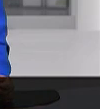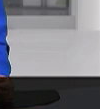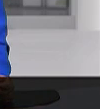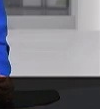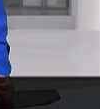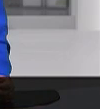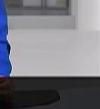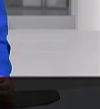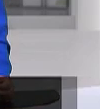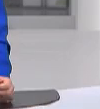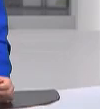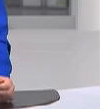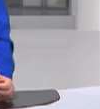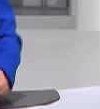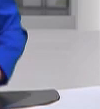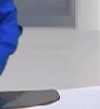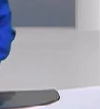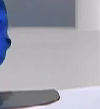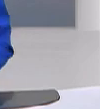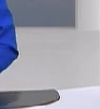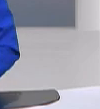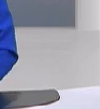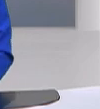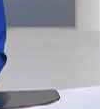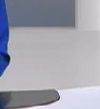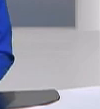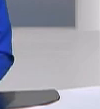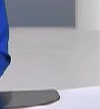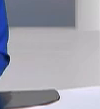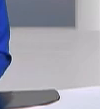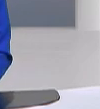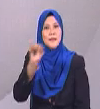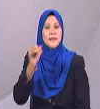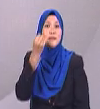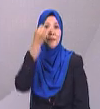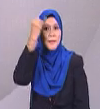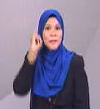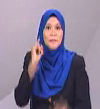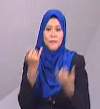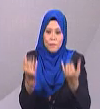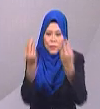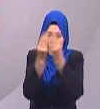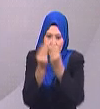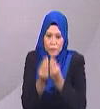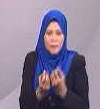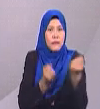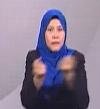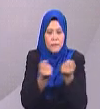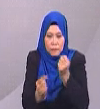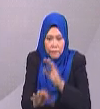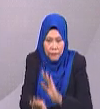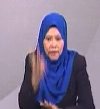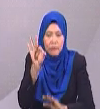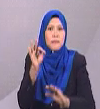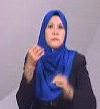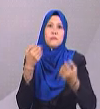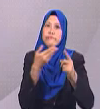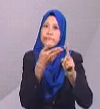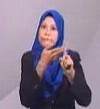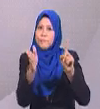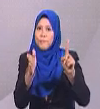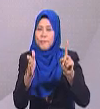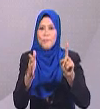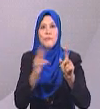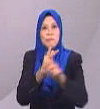negeri balik ke kampung. Menteri Kanan Keselamatan Datuk Seri Ismail Sabri Yaakob berkata jumlah kenderaan dikesan cuba melanggar